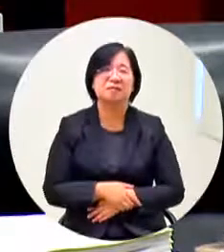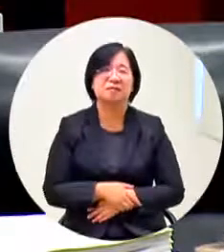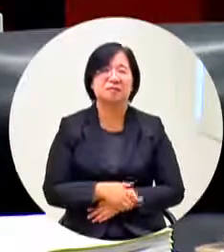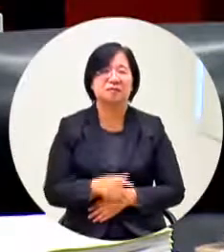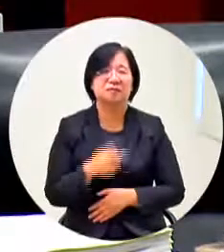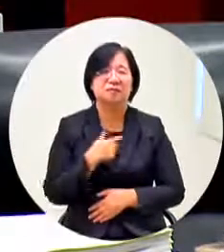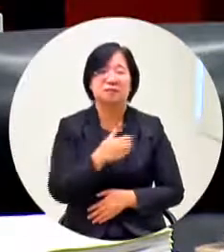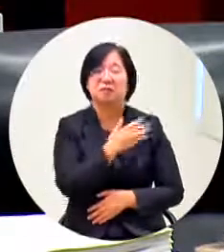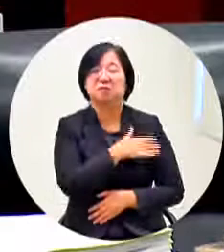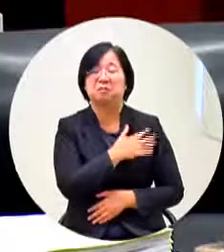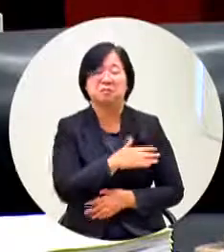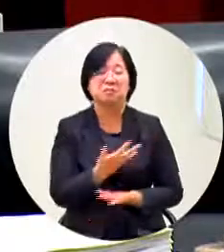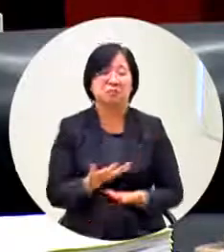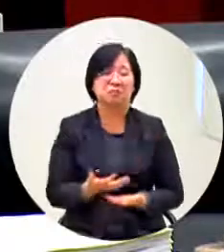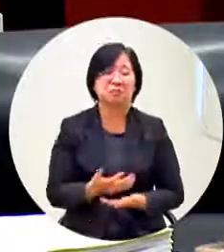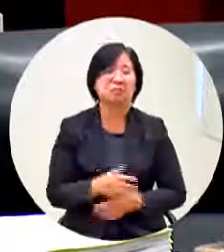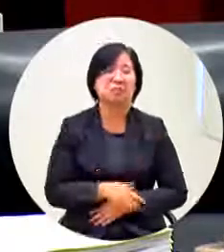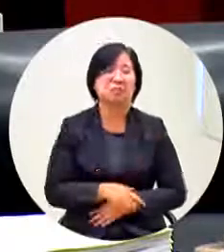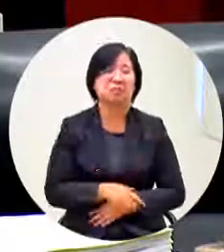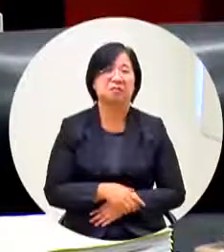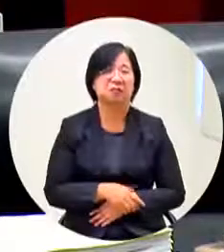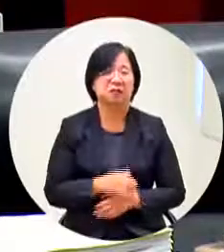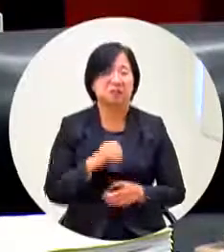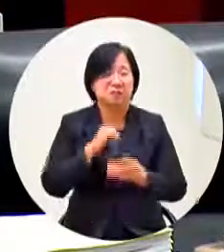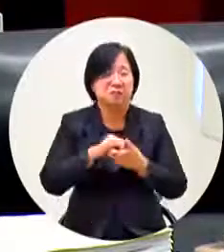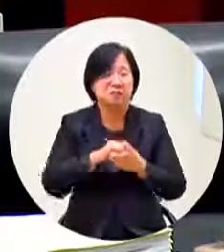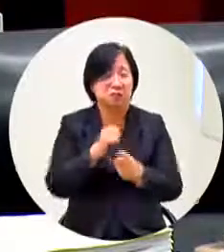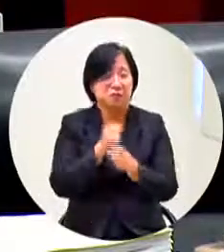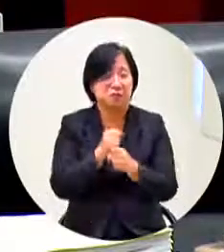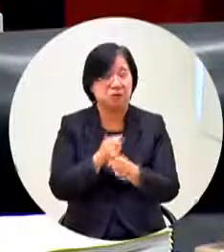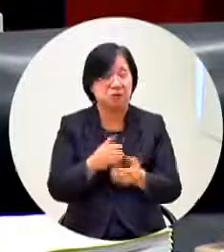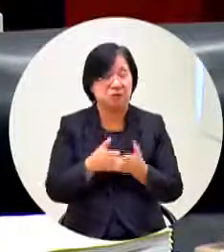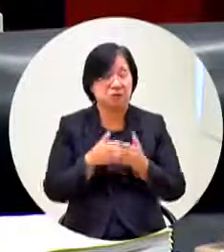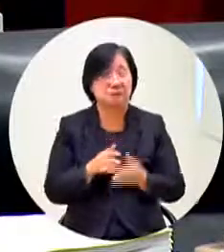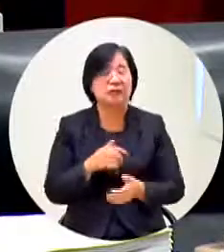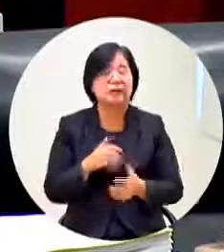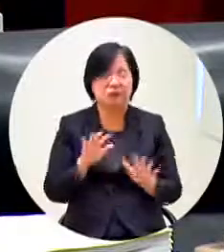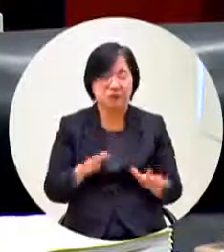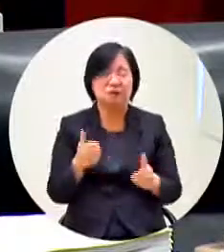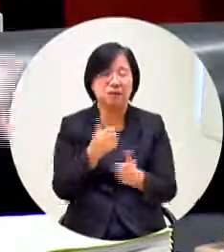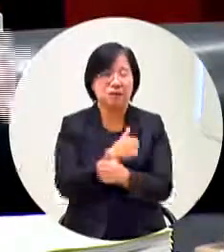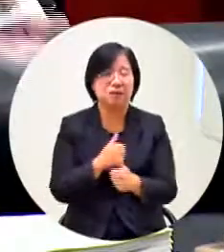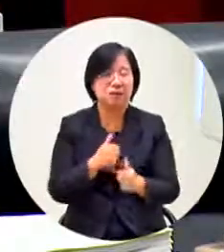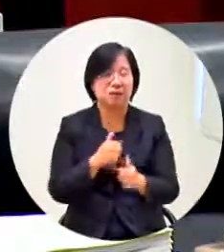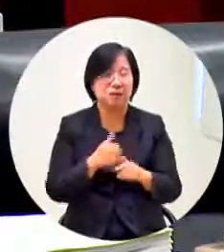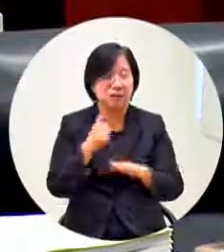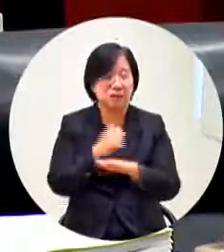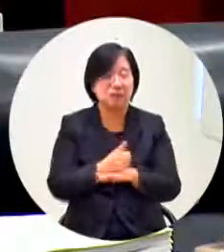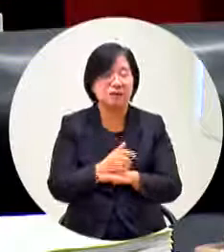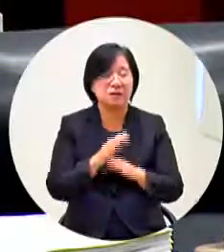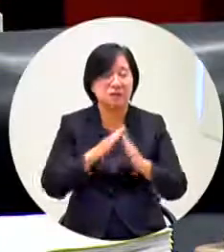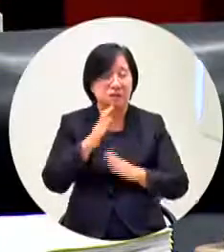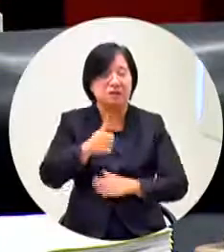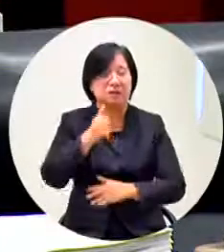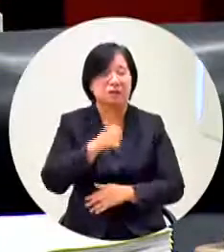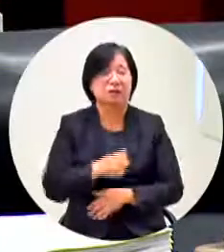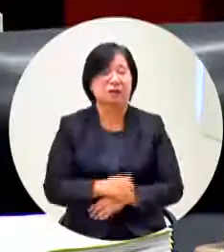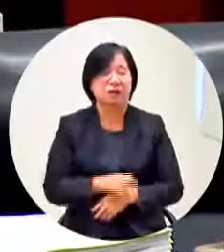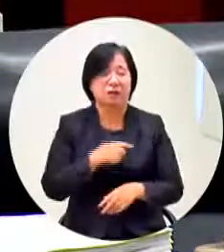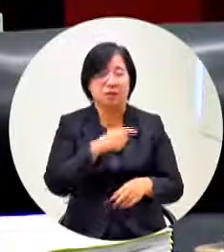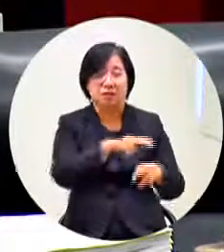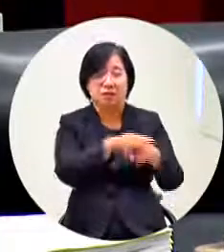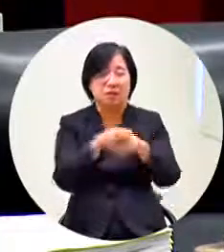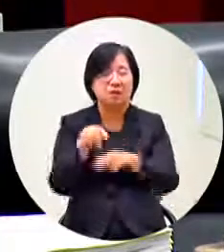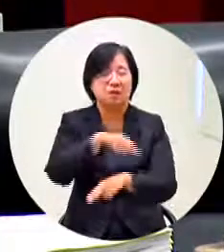副市长讲啥，你都无一定爱做。当然啦，你即马是代理，但是我现在要跟在场的所有的副局